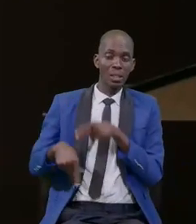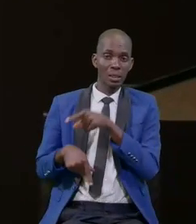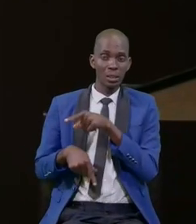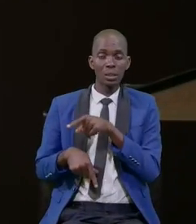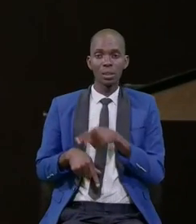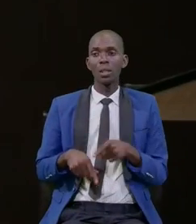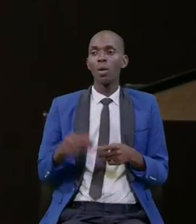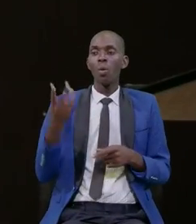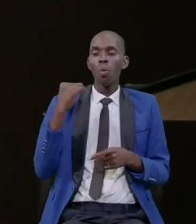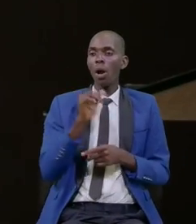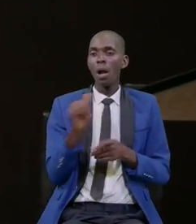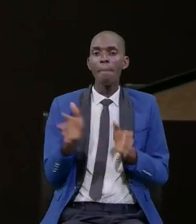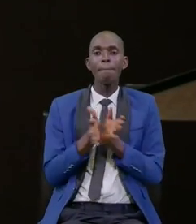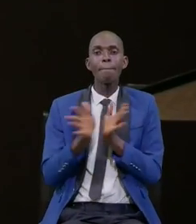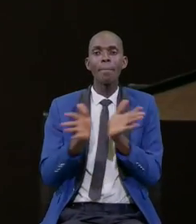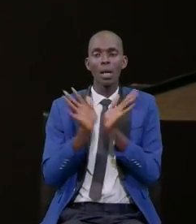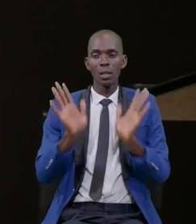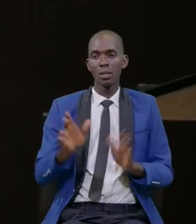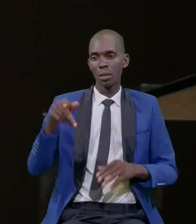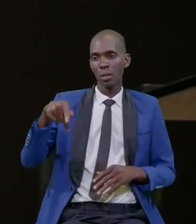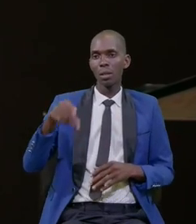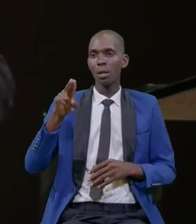Il y a plusieurs réalités. Le Seigneur l'a appelée.